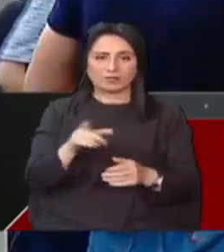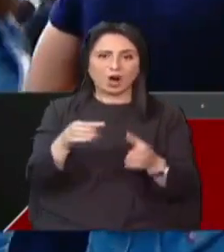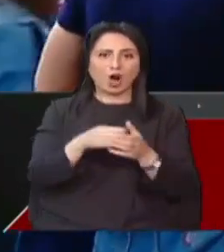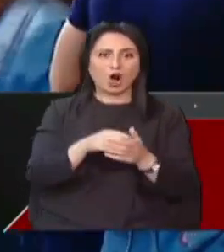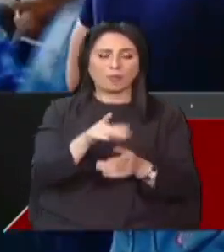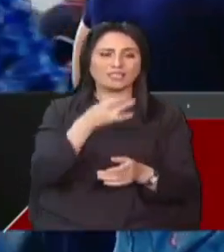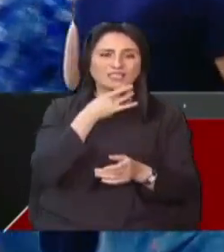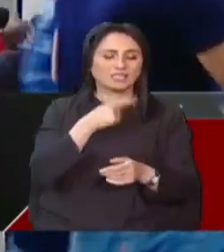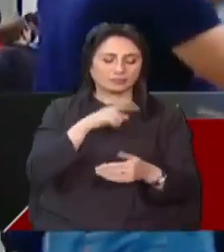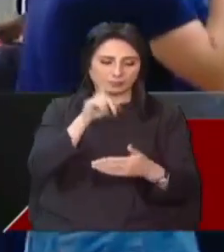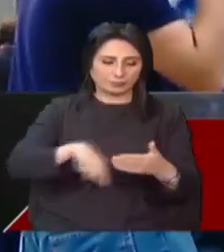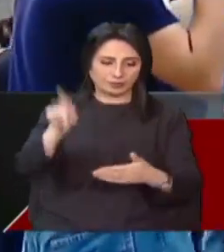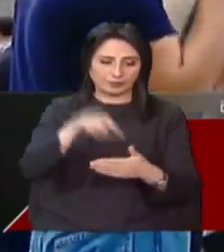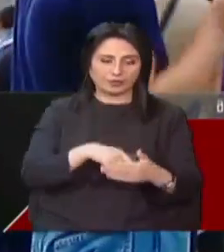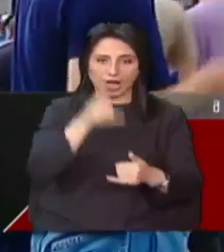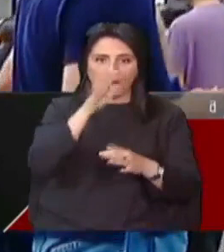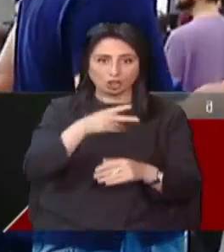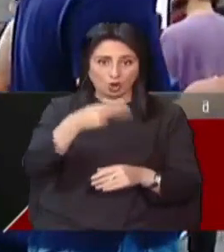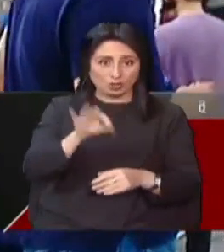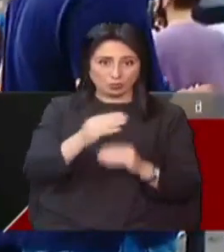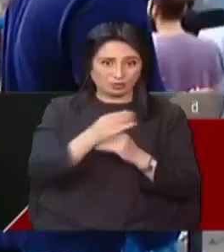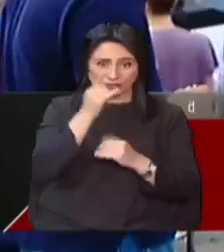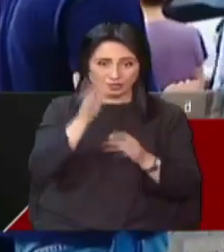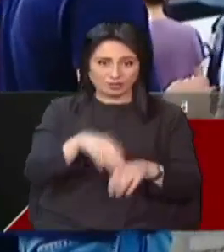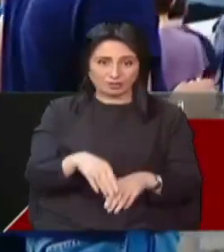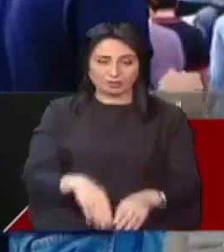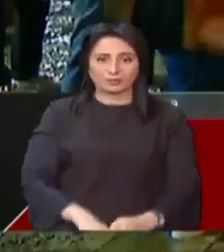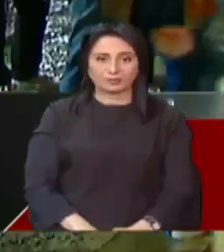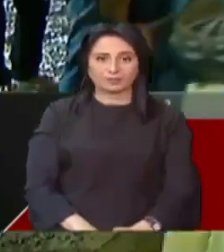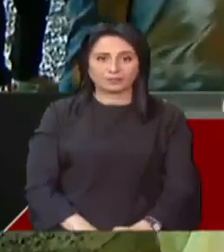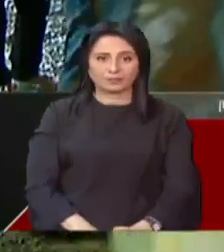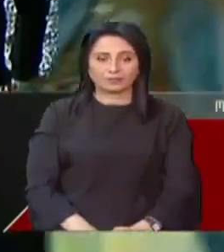კომპანია აი მზად კრიზისში არის, რომ ჩვენთვის არ შეუძლია 20% მოგვიმატოს.